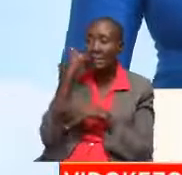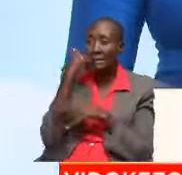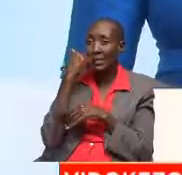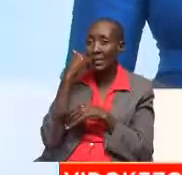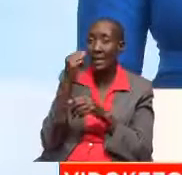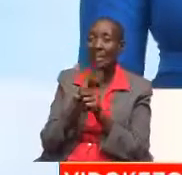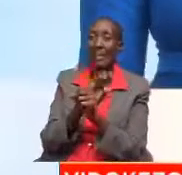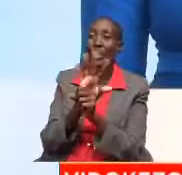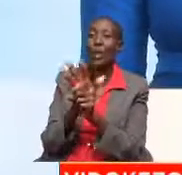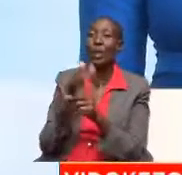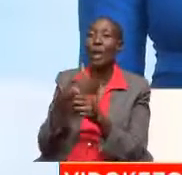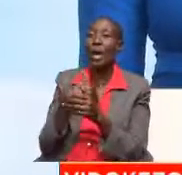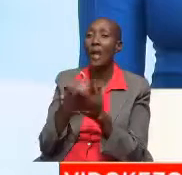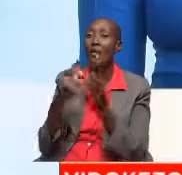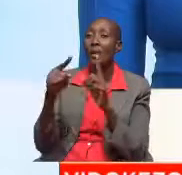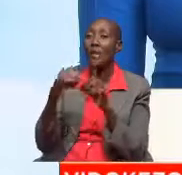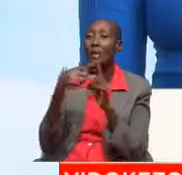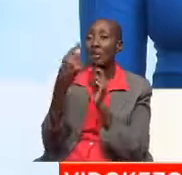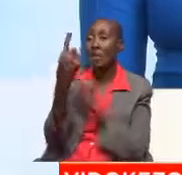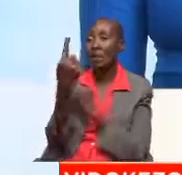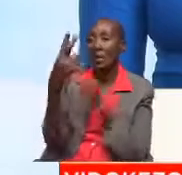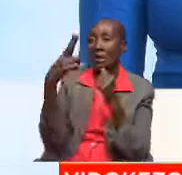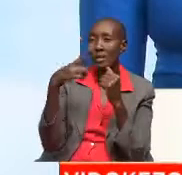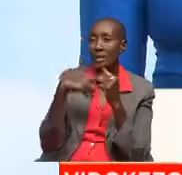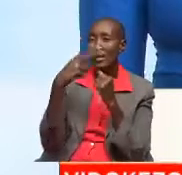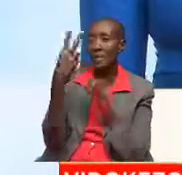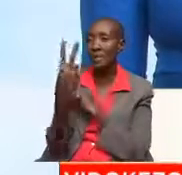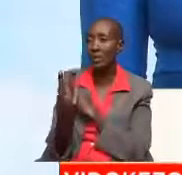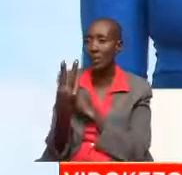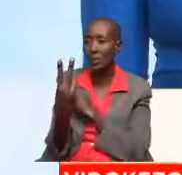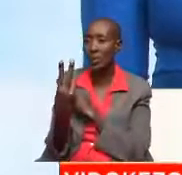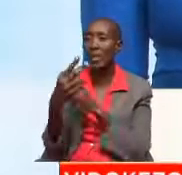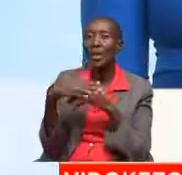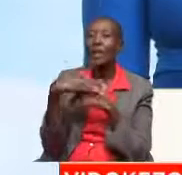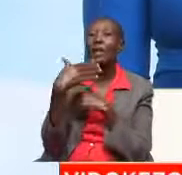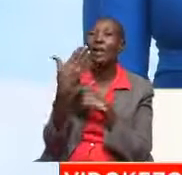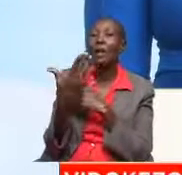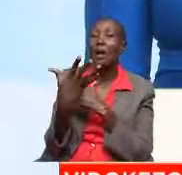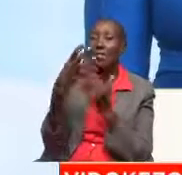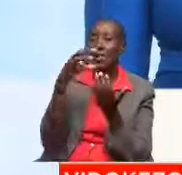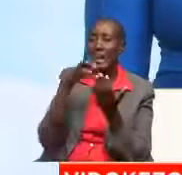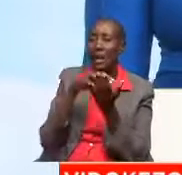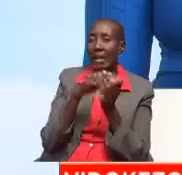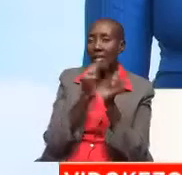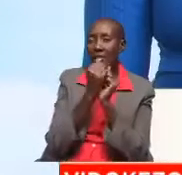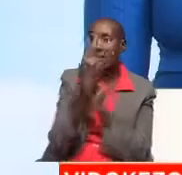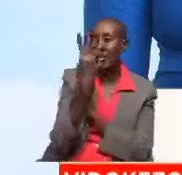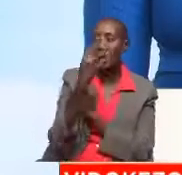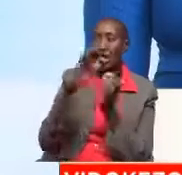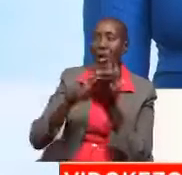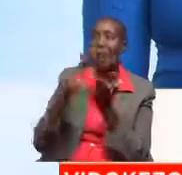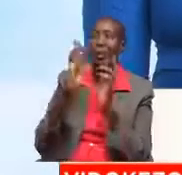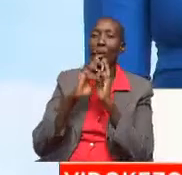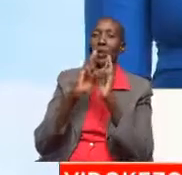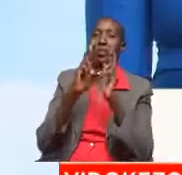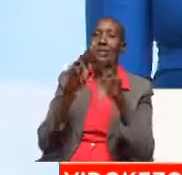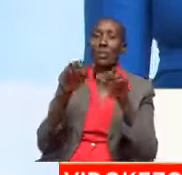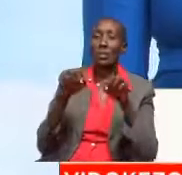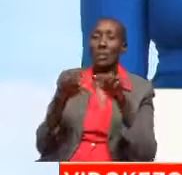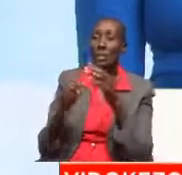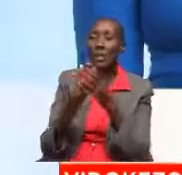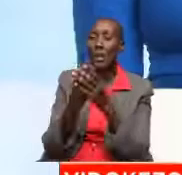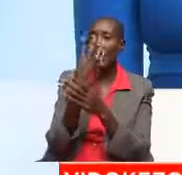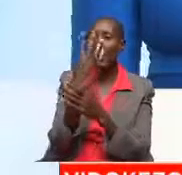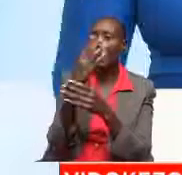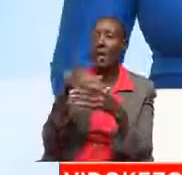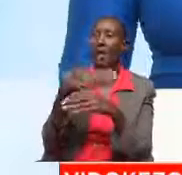wanaogua korona imefikia 172 baada ya visa vingine 14 kuripotiwa leo. Haya yanajiri